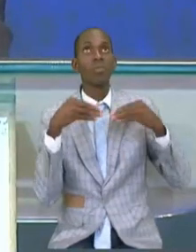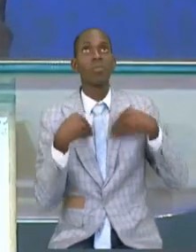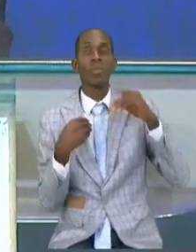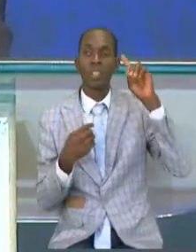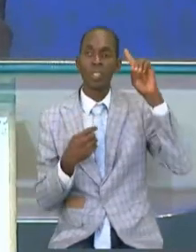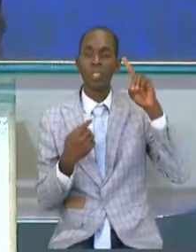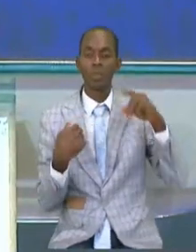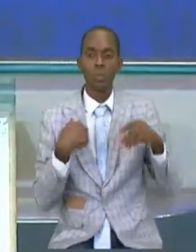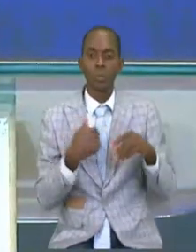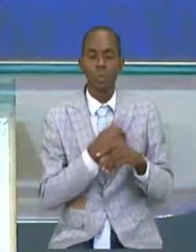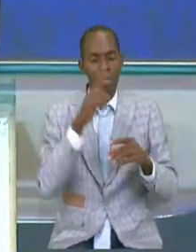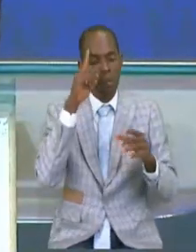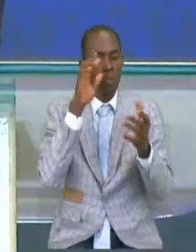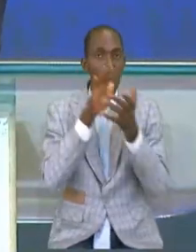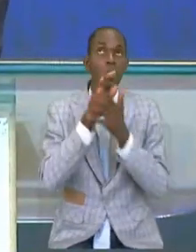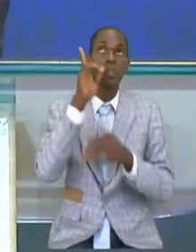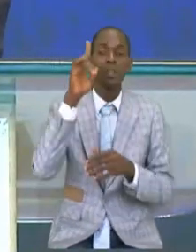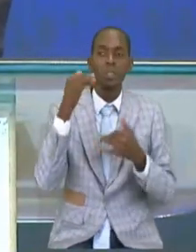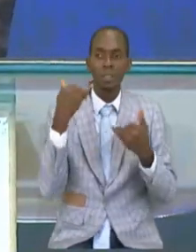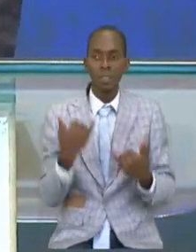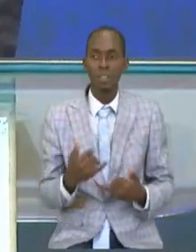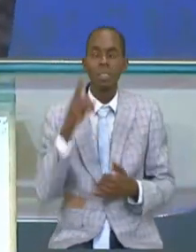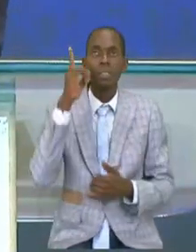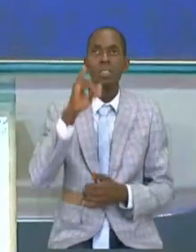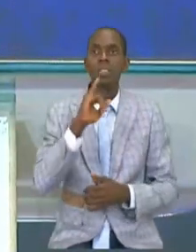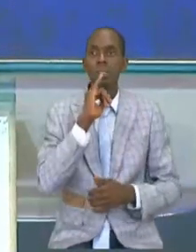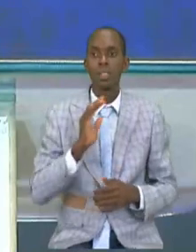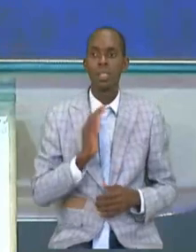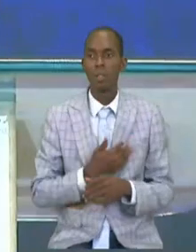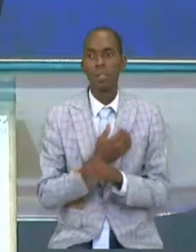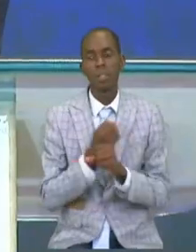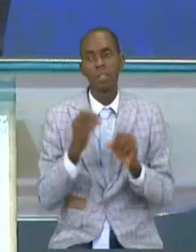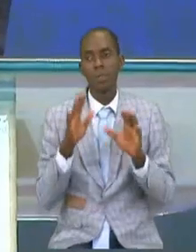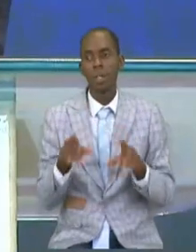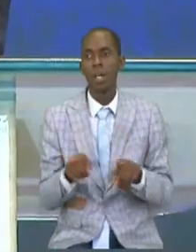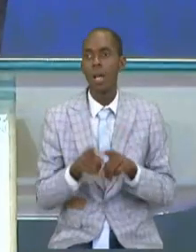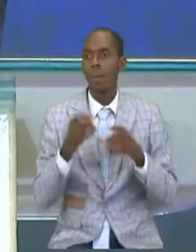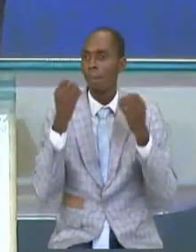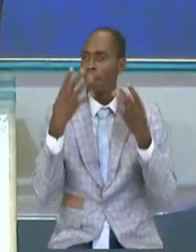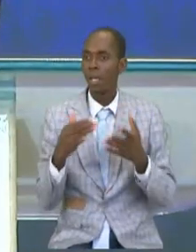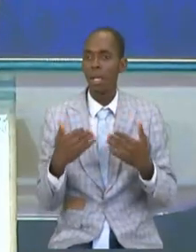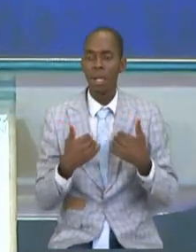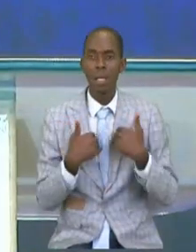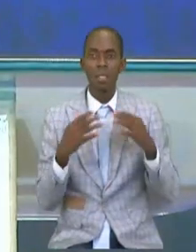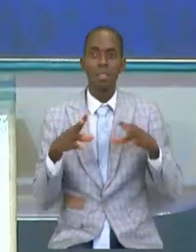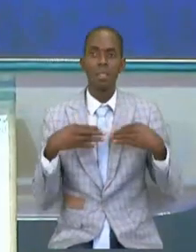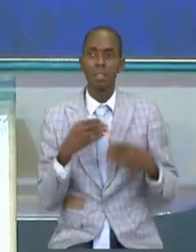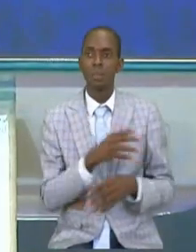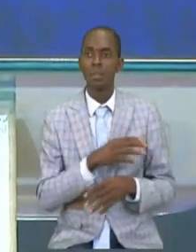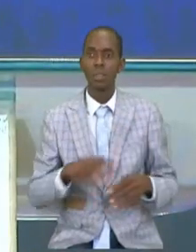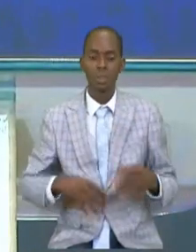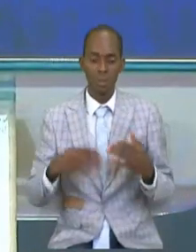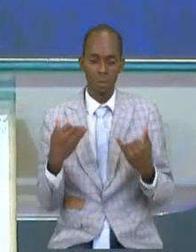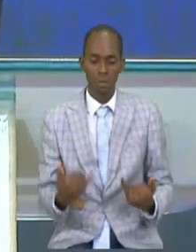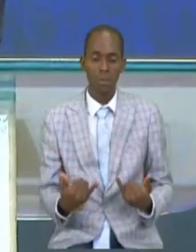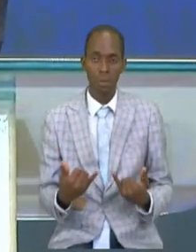recevons, nous croyons en lui, que maintenant il est notre Sauveur. Mais à tous ceux qui l'ont reçu,